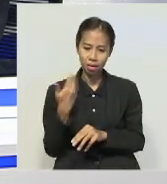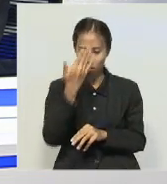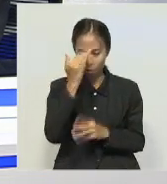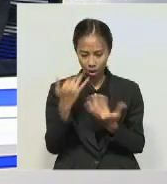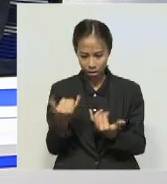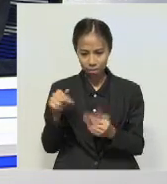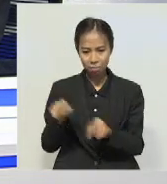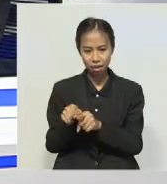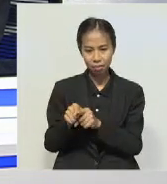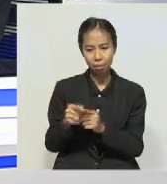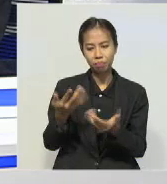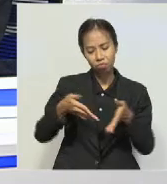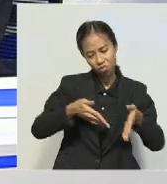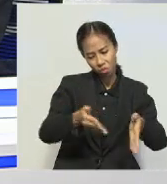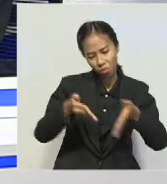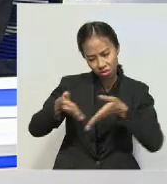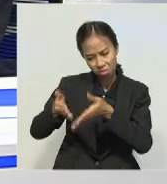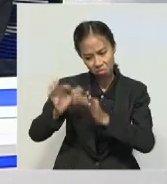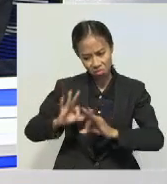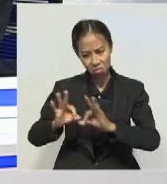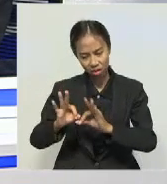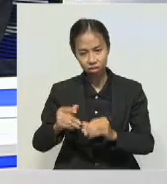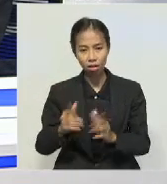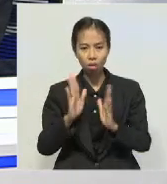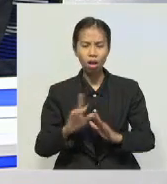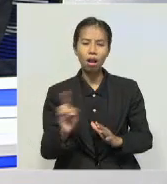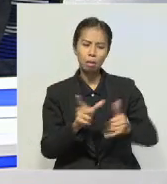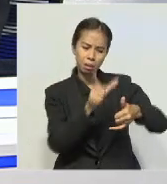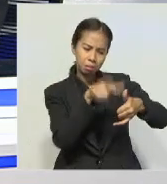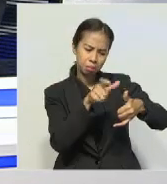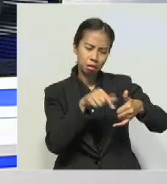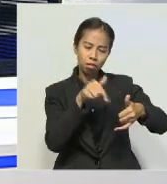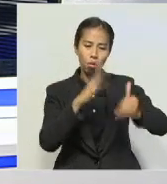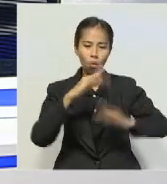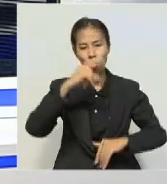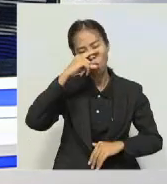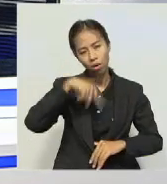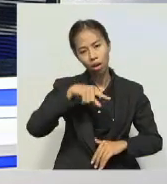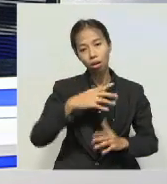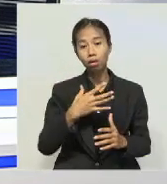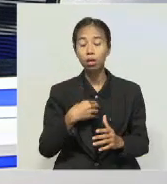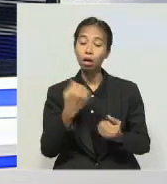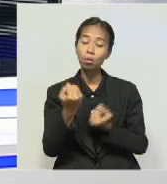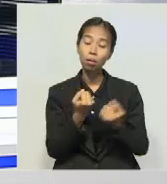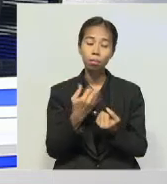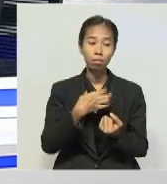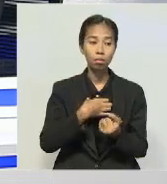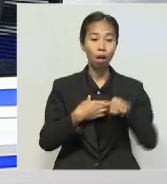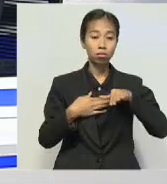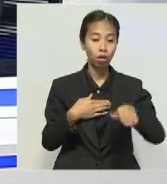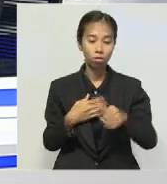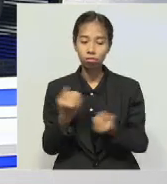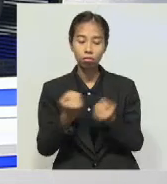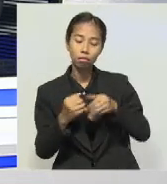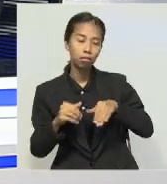พื้นที่สาธารณะเพราะว่าอย่างที่บอกไปเดี๋ยวนี้เนี่ยคนไทยนะคะหรือว่าคนกรุงเทพเองจัดจะจอดก็จอดนะ คร ับ ถ้